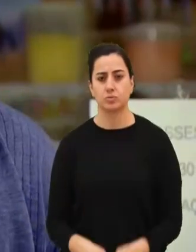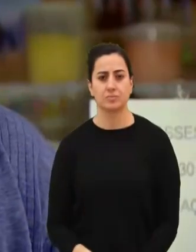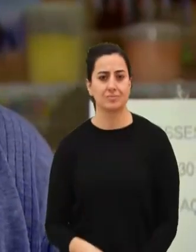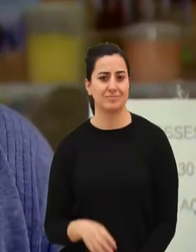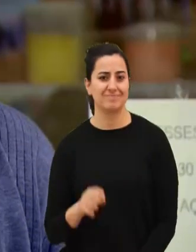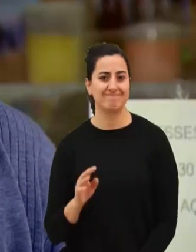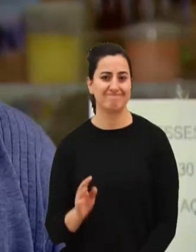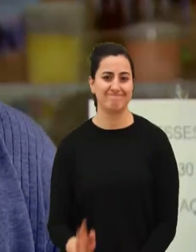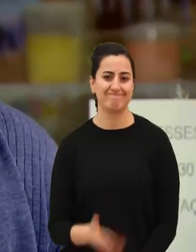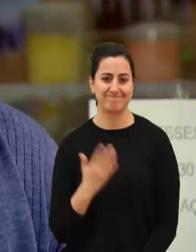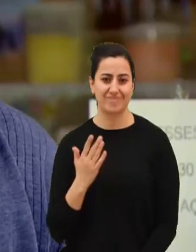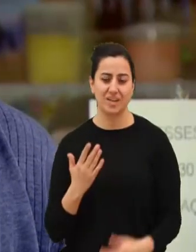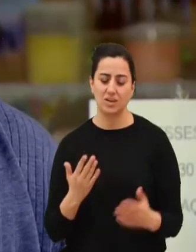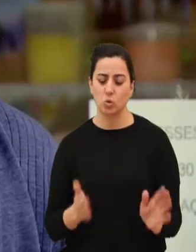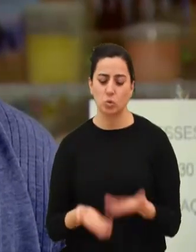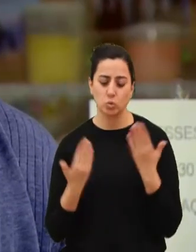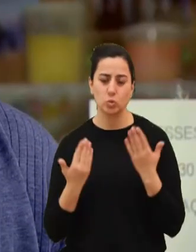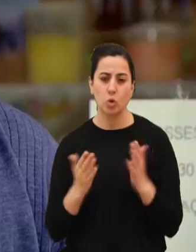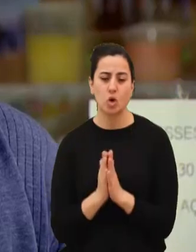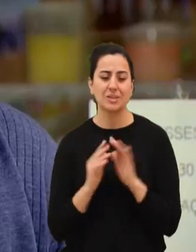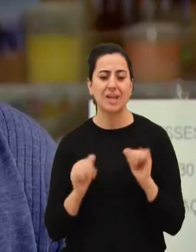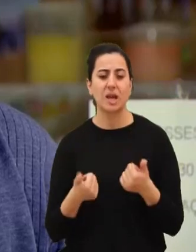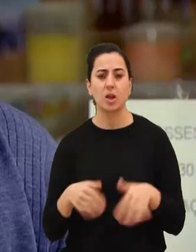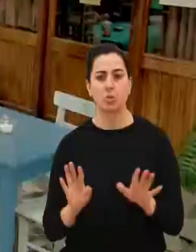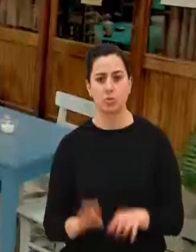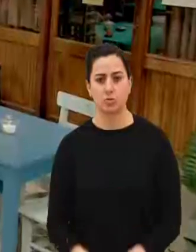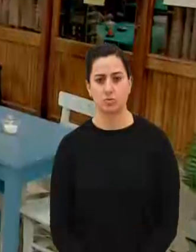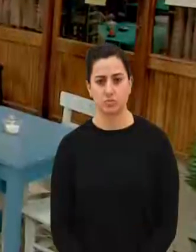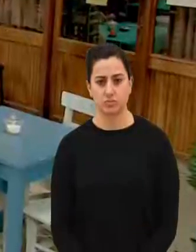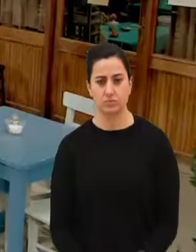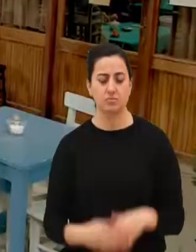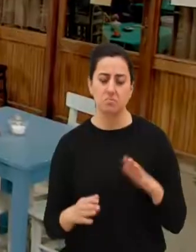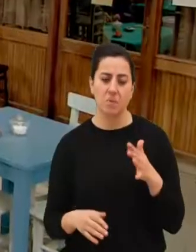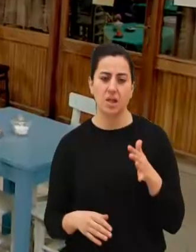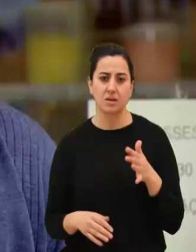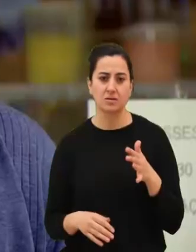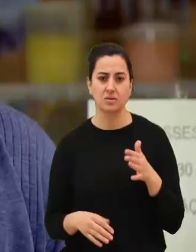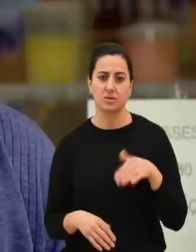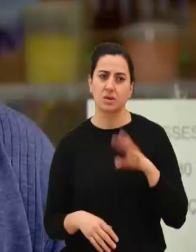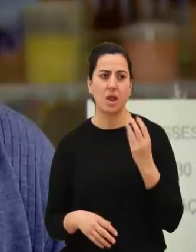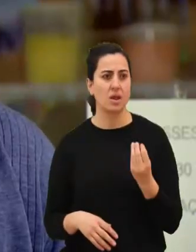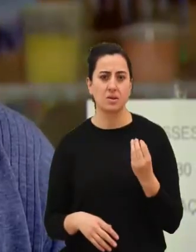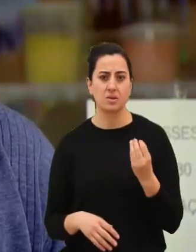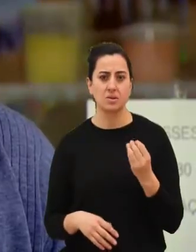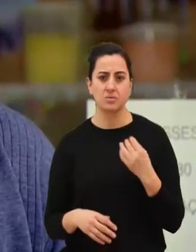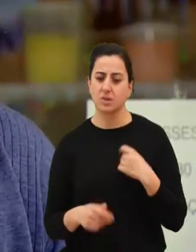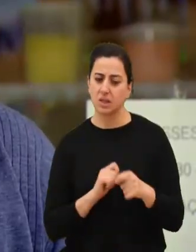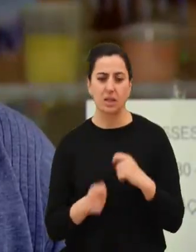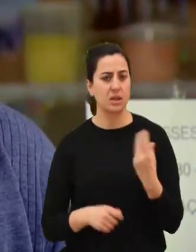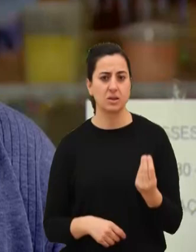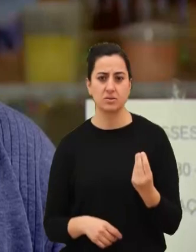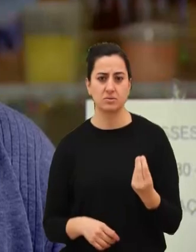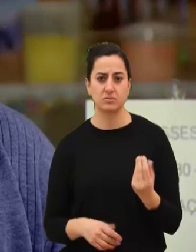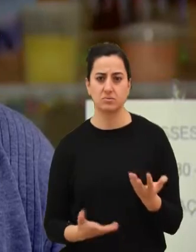Ya tamam kızım, tamam yani özür dilemene gerek yok. Hem belki de daha iyi olmuştur ya. İyi ki yırtmışsın.